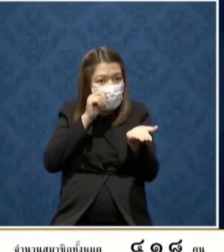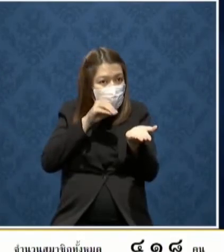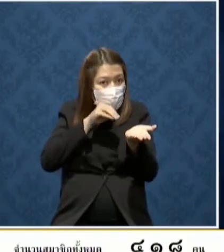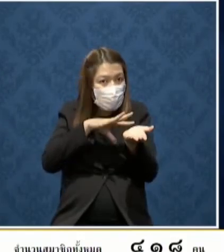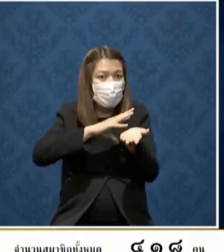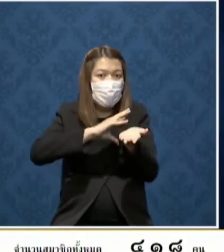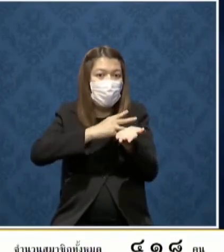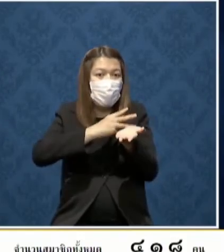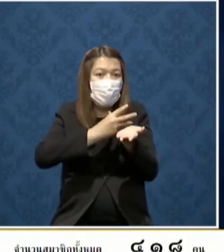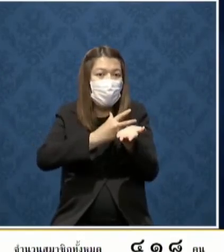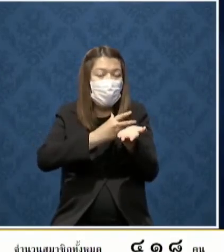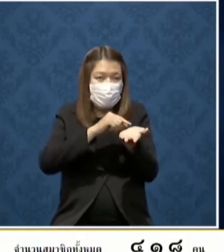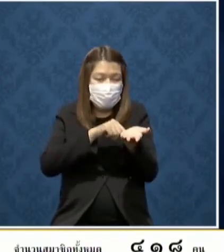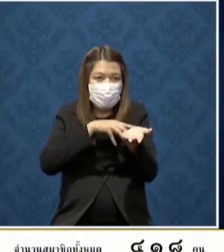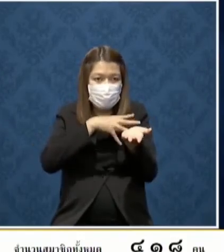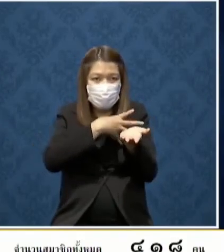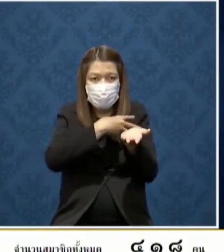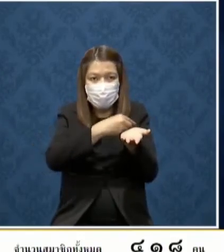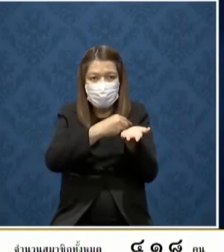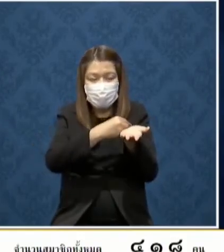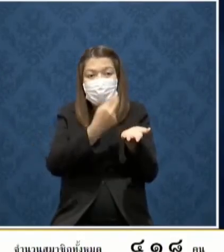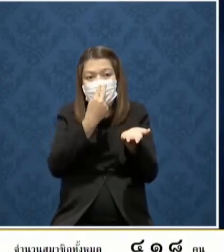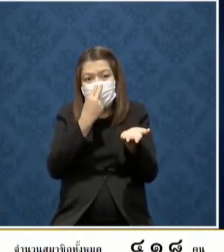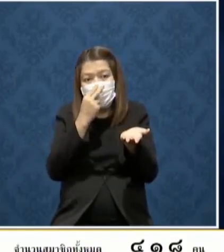แบริงรองรับ เพราจัษ์